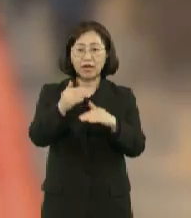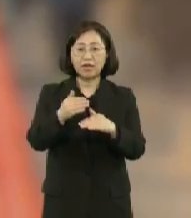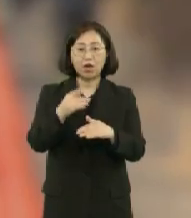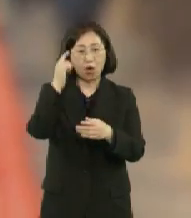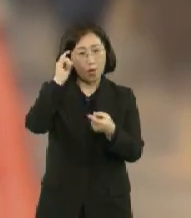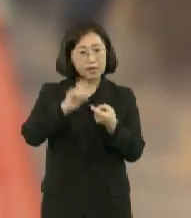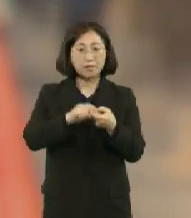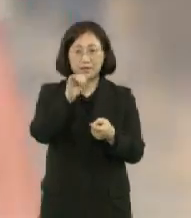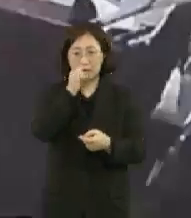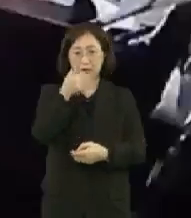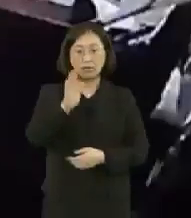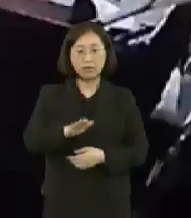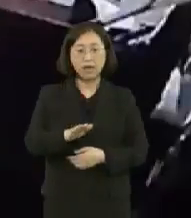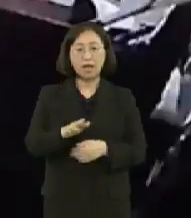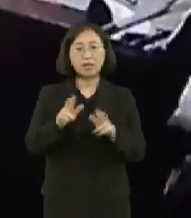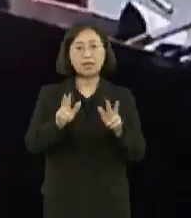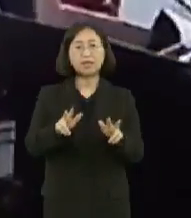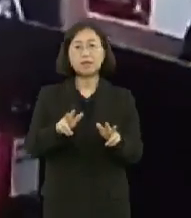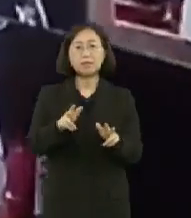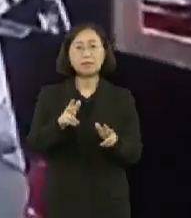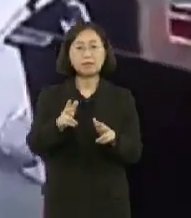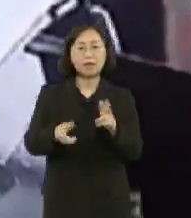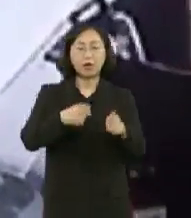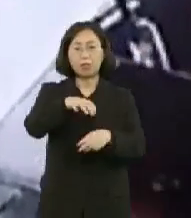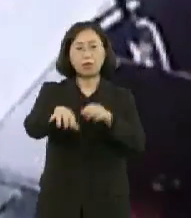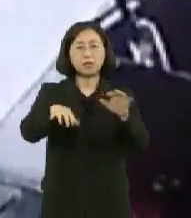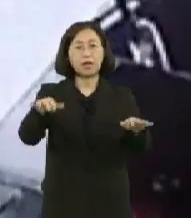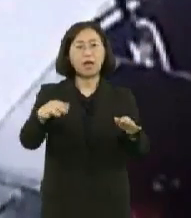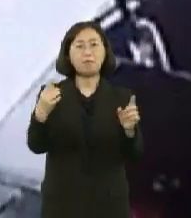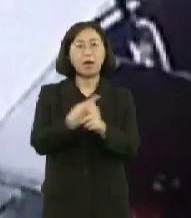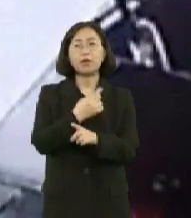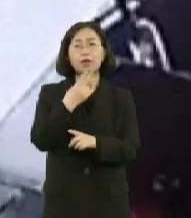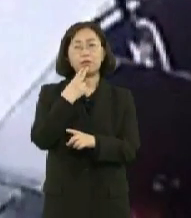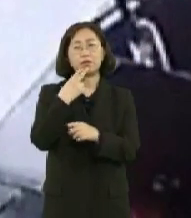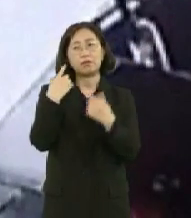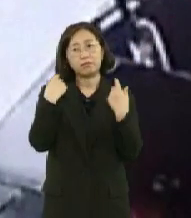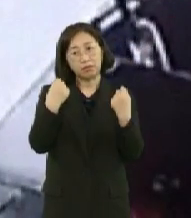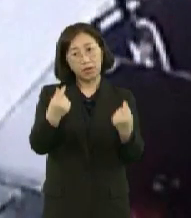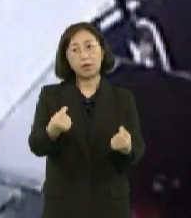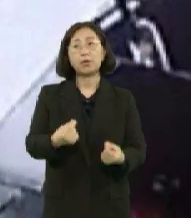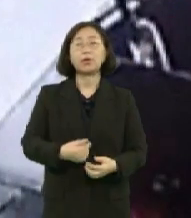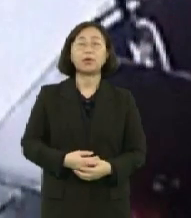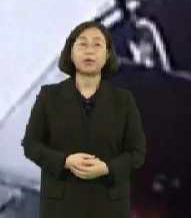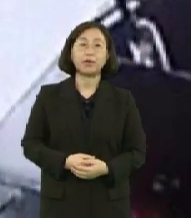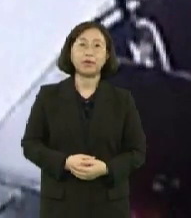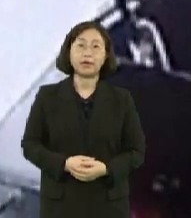그러나 산업 현장은 달라지지 않았다는 지적이 계속되고 있습니다. TJB 김철진입니다.